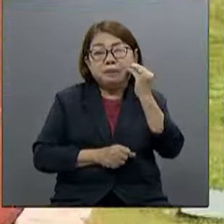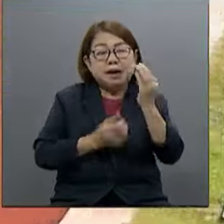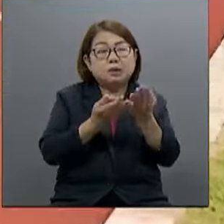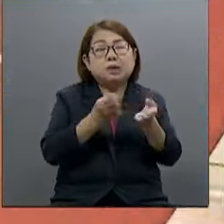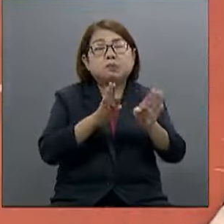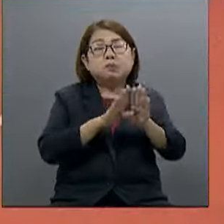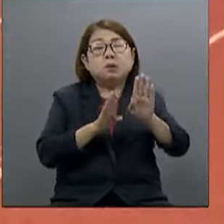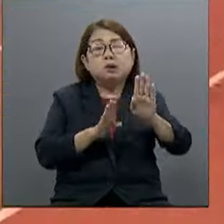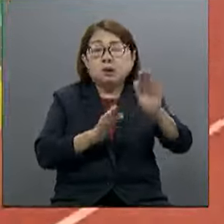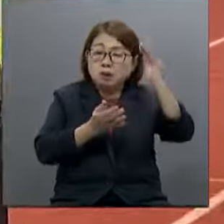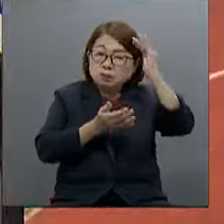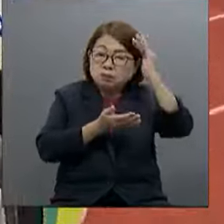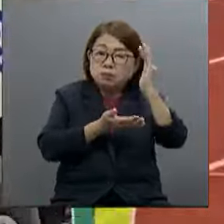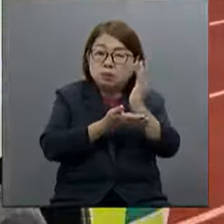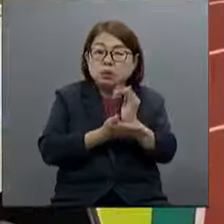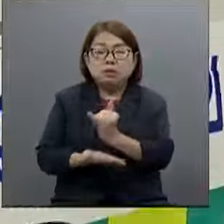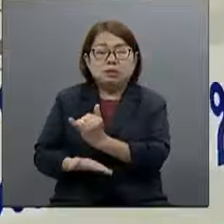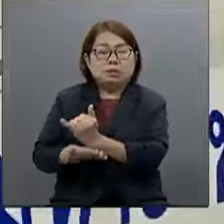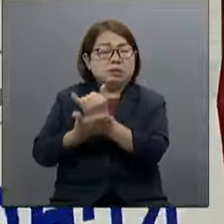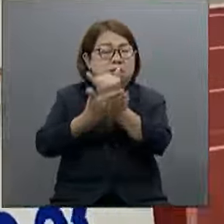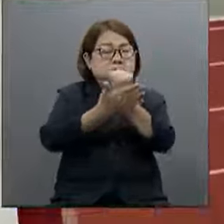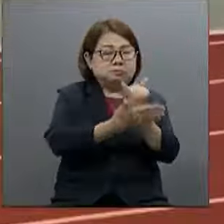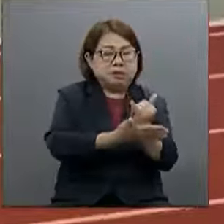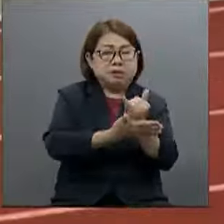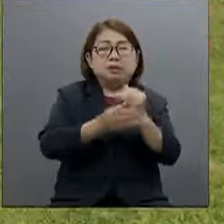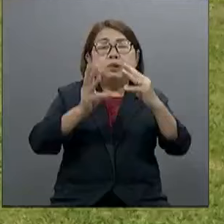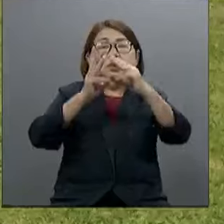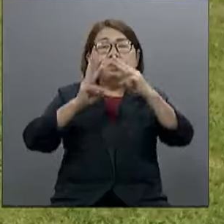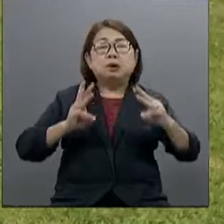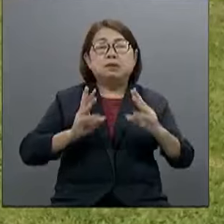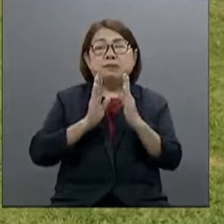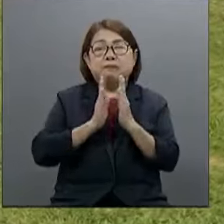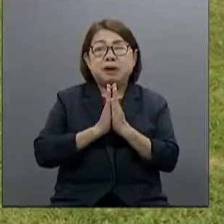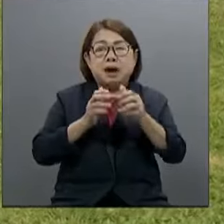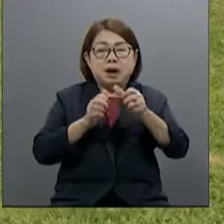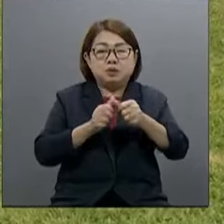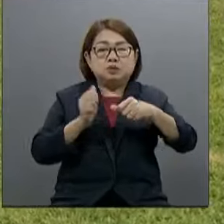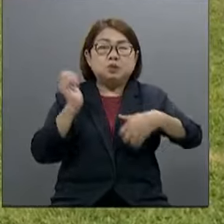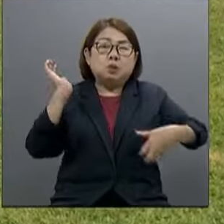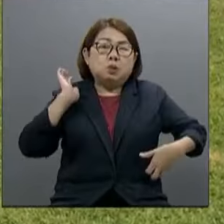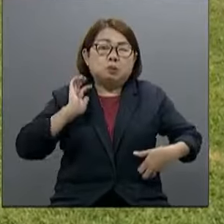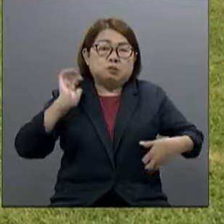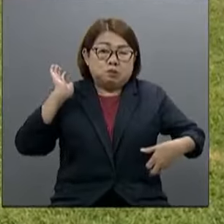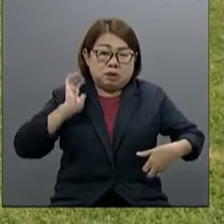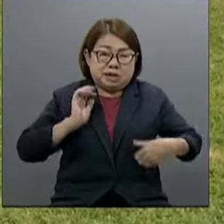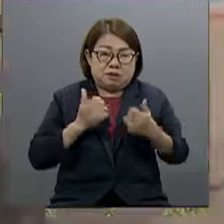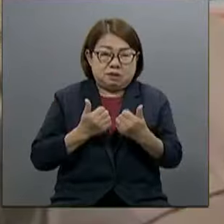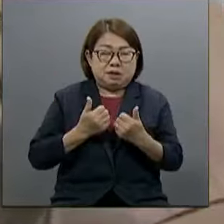จะเคลื่อนย้ายศพกลับไปบำเพ็ญกุศลที่วัดสะพานอิฐอำเภอเมืองลพบุรีภายในวันนี้ค่ะ